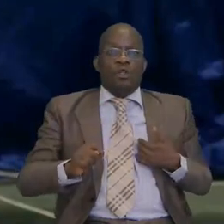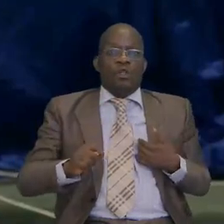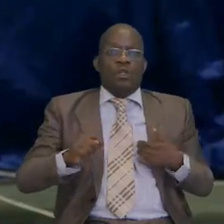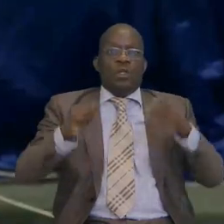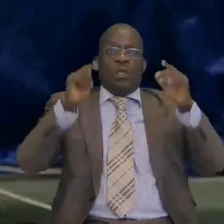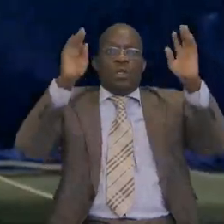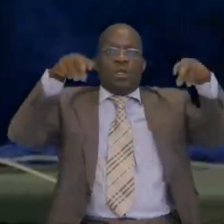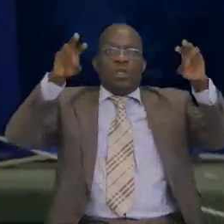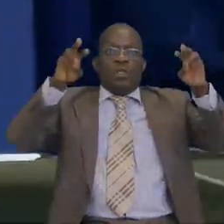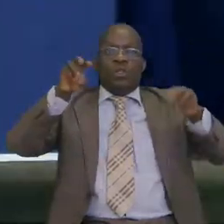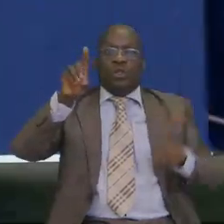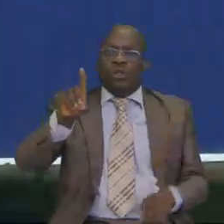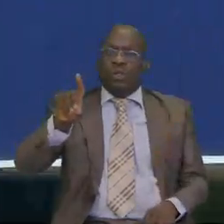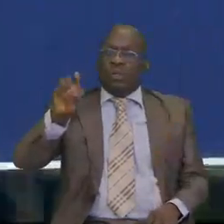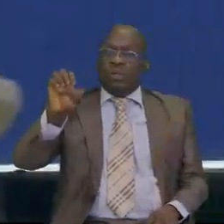une rosée.